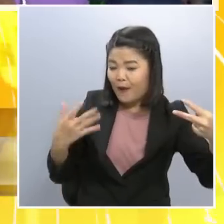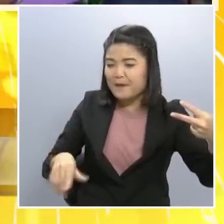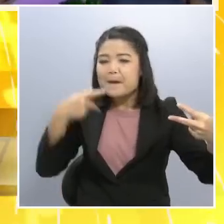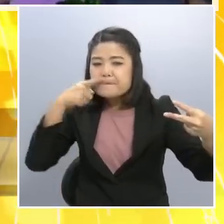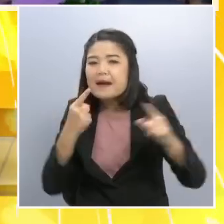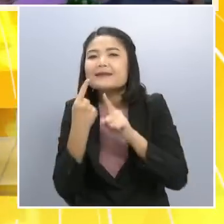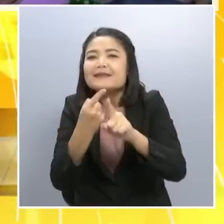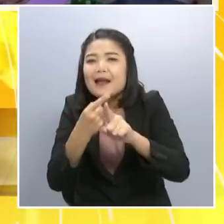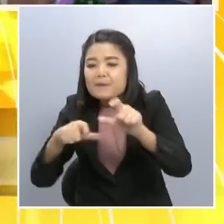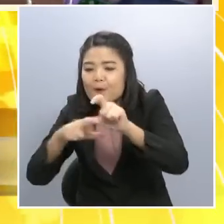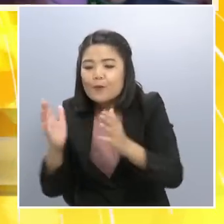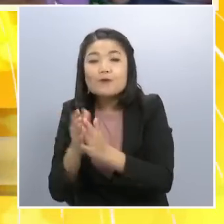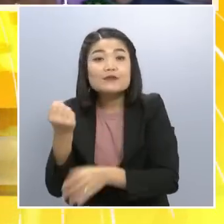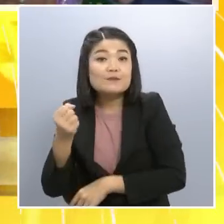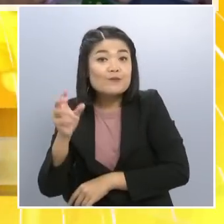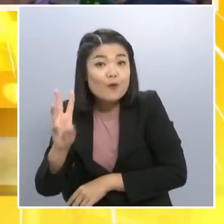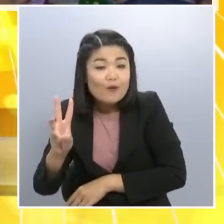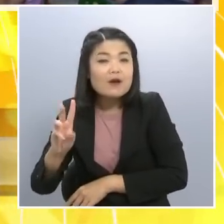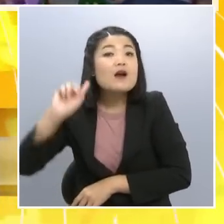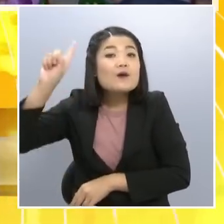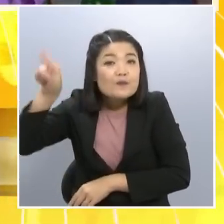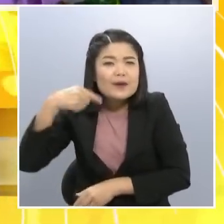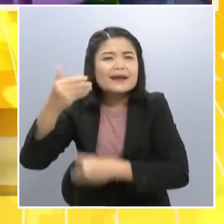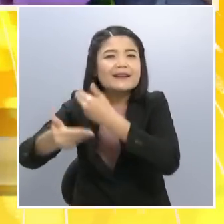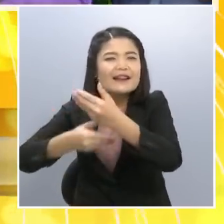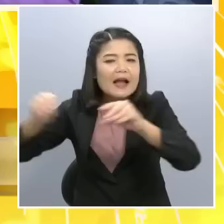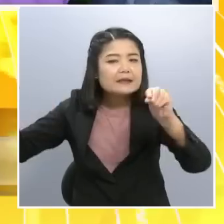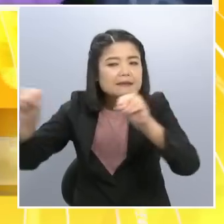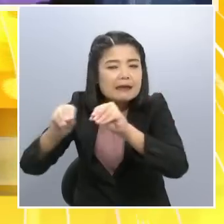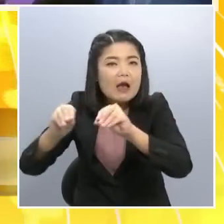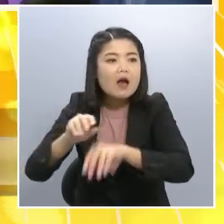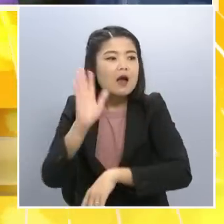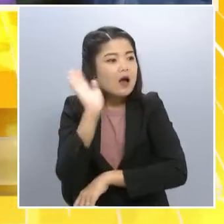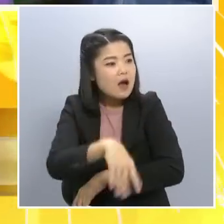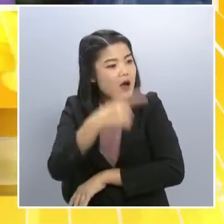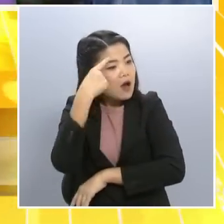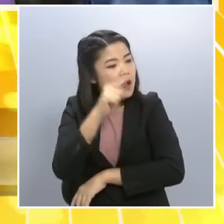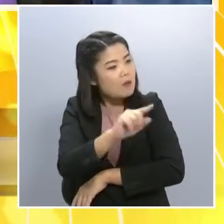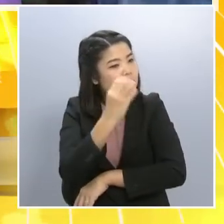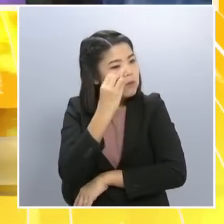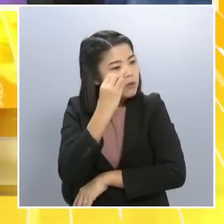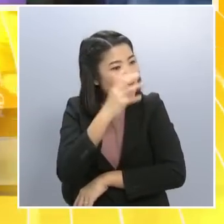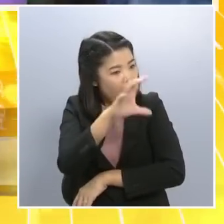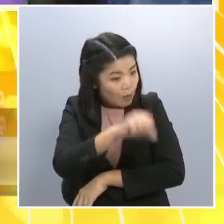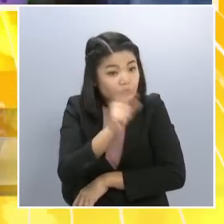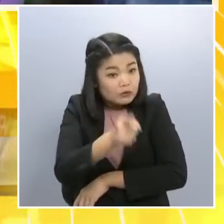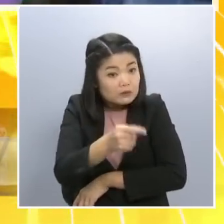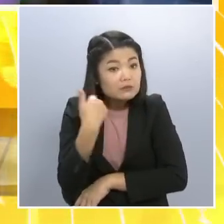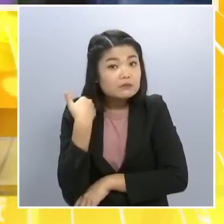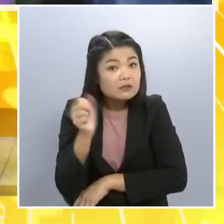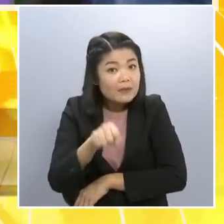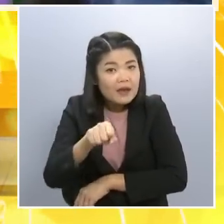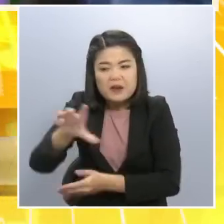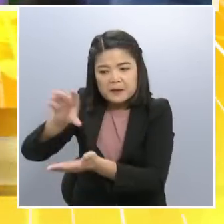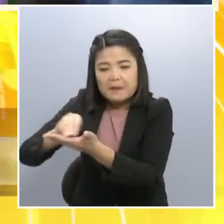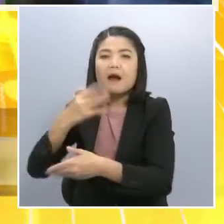เลย แล้วไม่พอแม่ค้าแวกนั้นท่านผู้ชมพอรู้อ่ะพิธาหยิบไปจริงๆเหรอพากันเก็บหวย